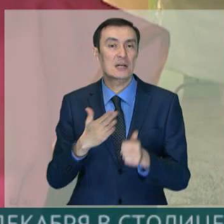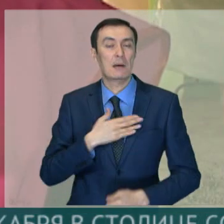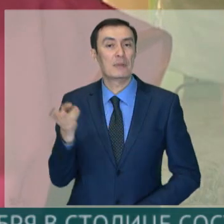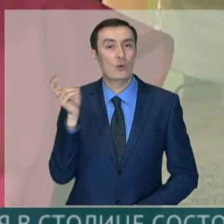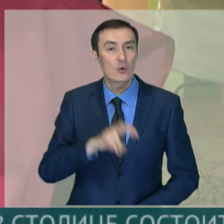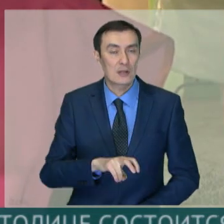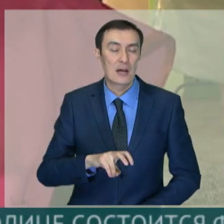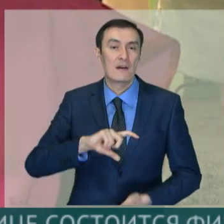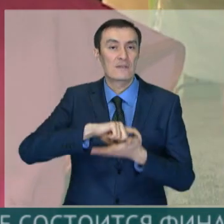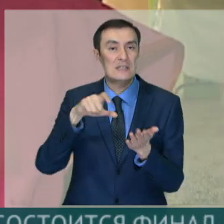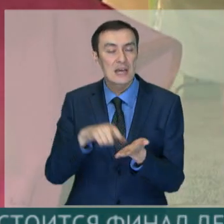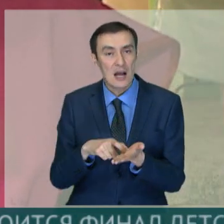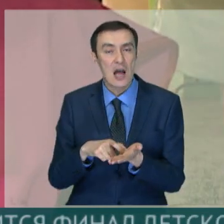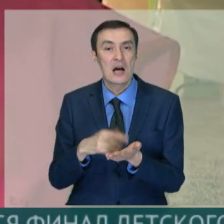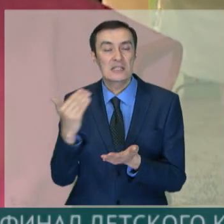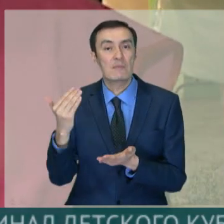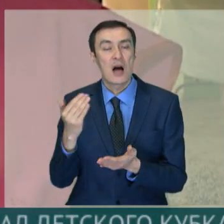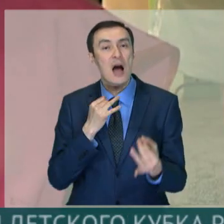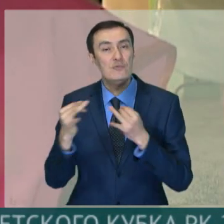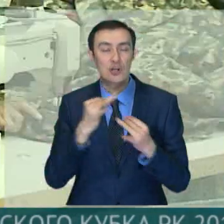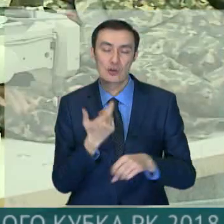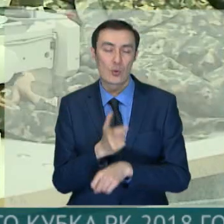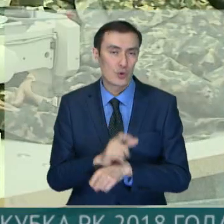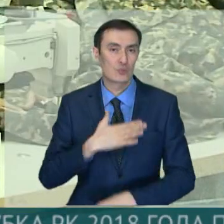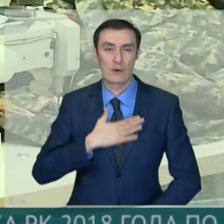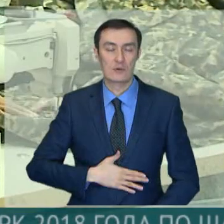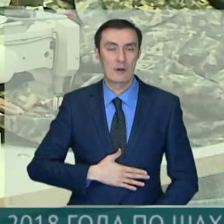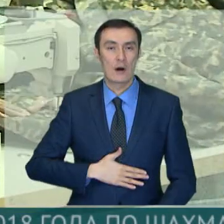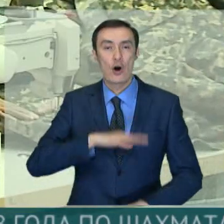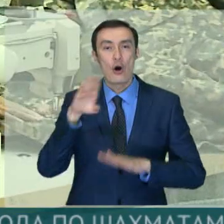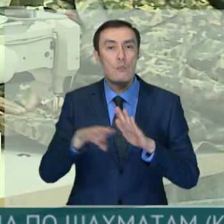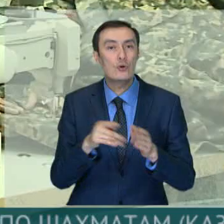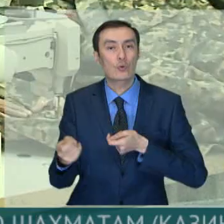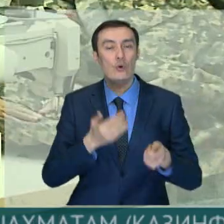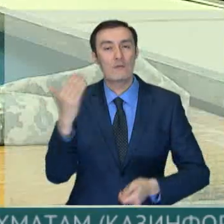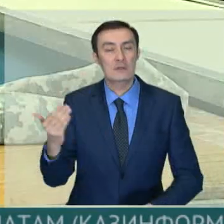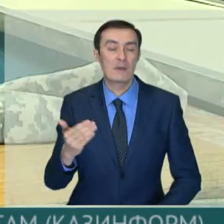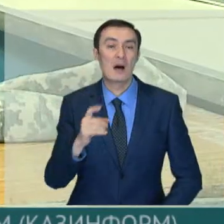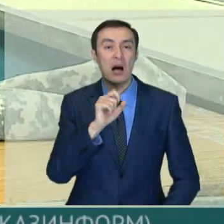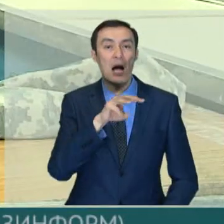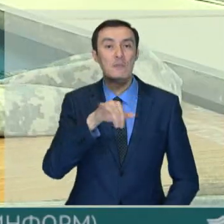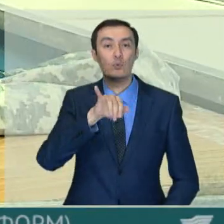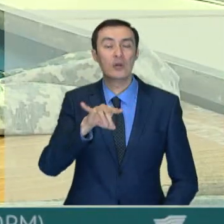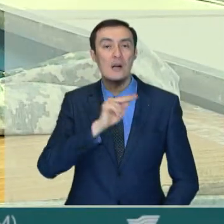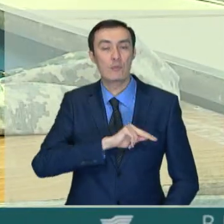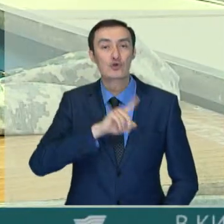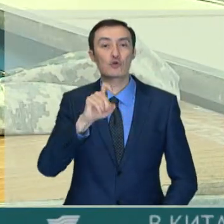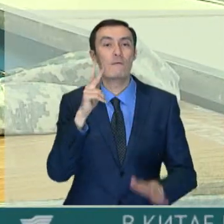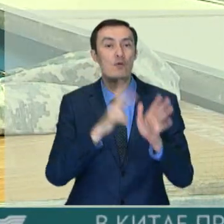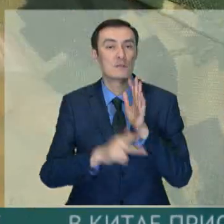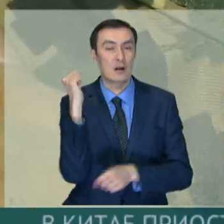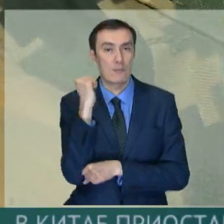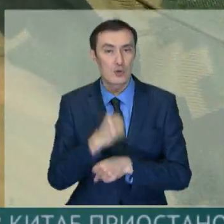сюда, с ним общаться одно удовольствие. Под руководством Хамидулла Ержанова работают 180